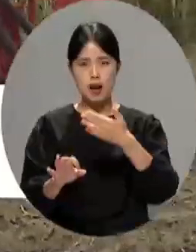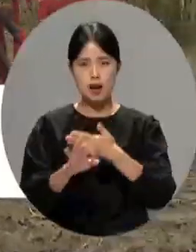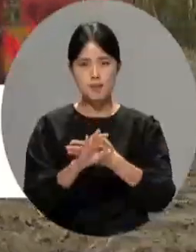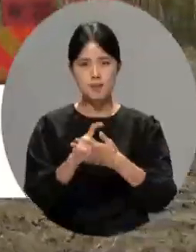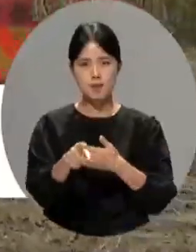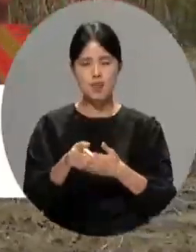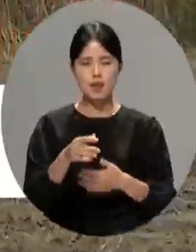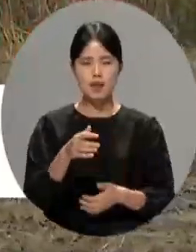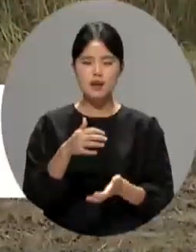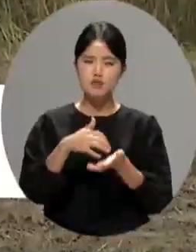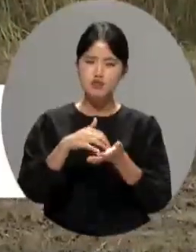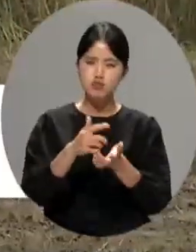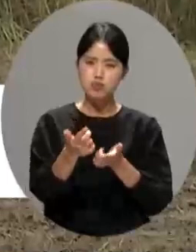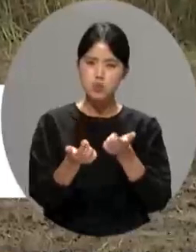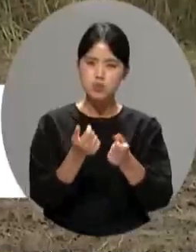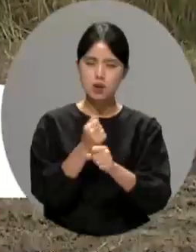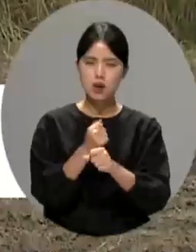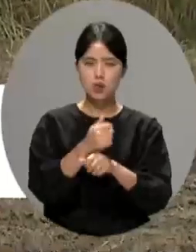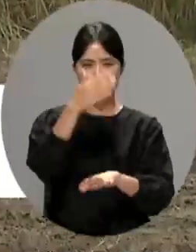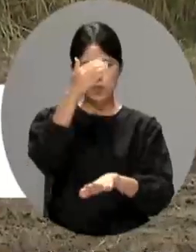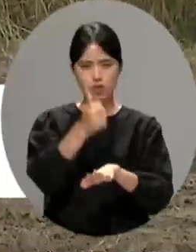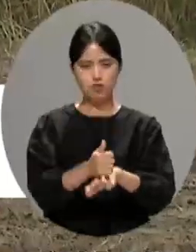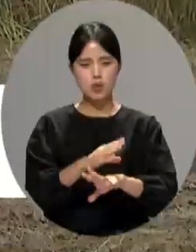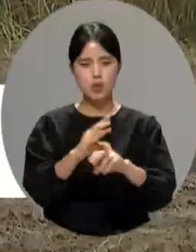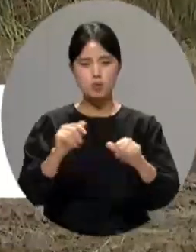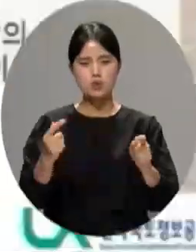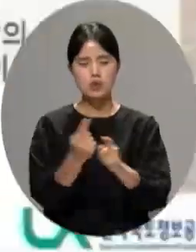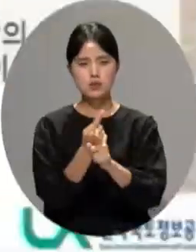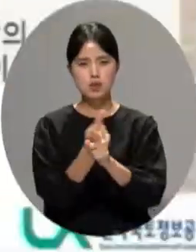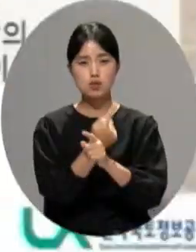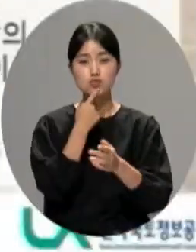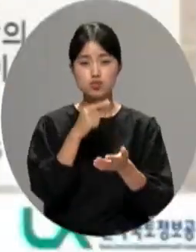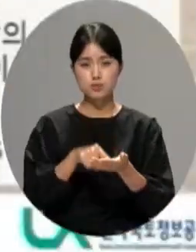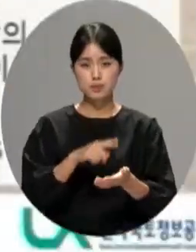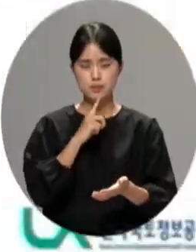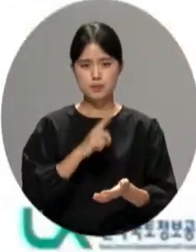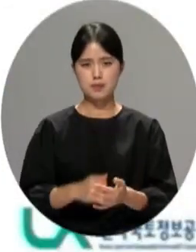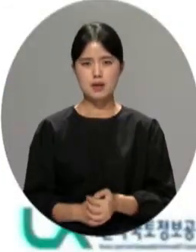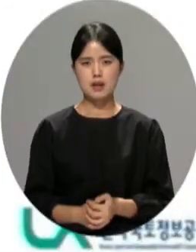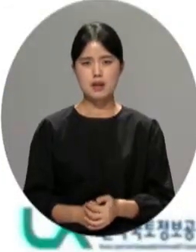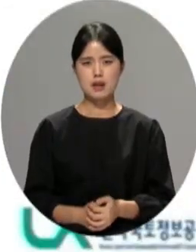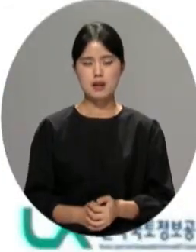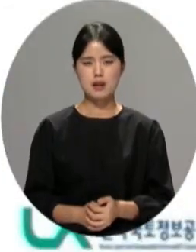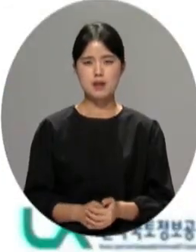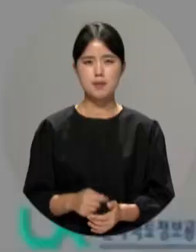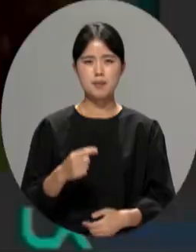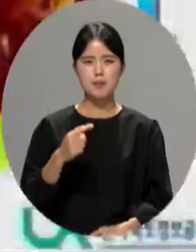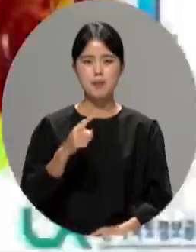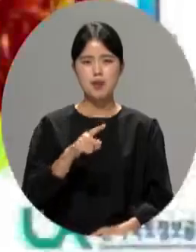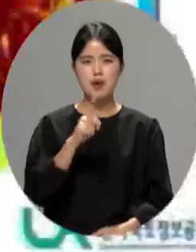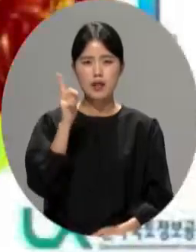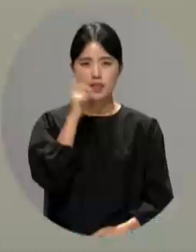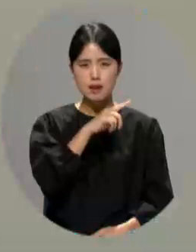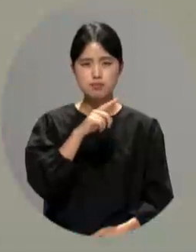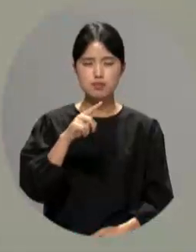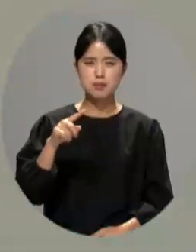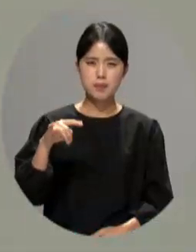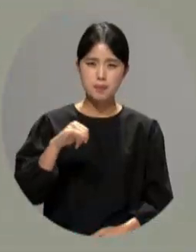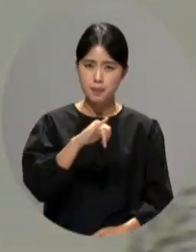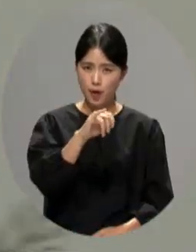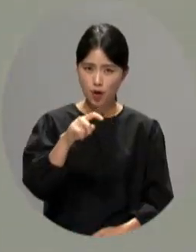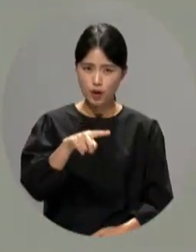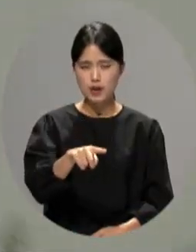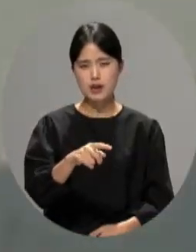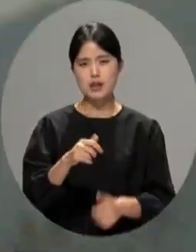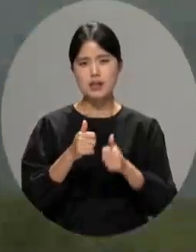량을 조절하게 되고 결국 토지를 개선할 수 있습니다 또 병충해 폐의 따라 작물의 웃자 람 정도가 색으로